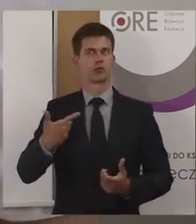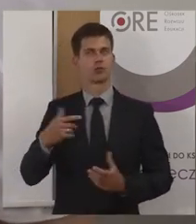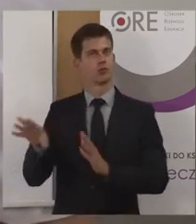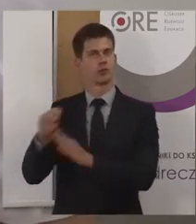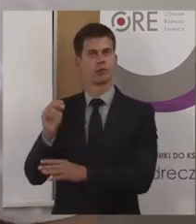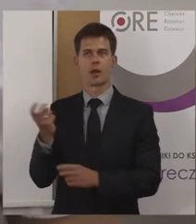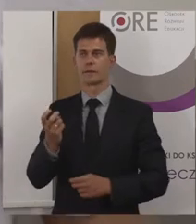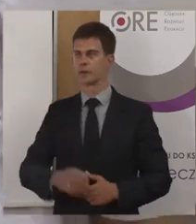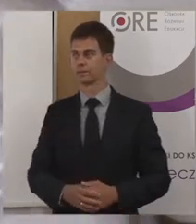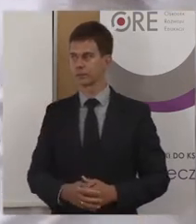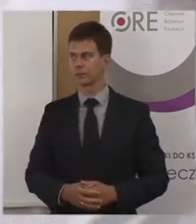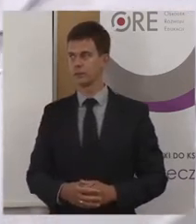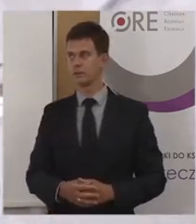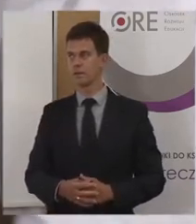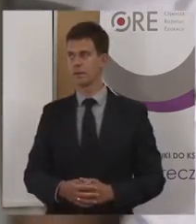rozmowy.